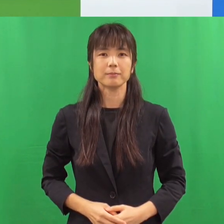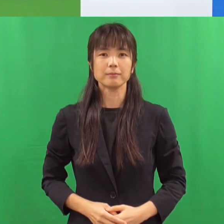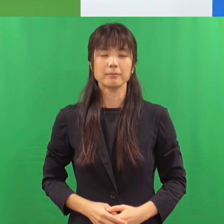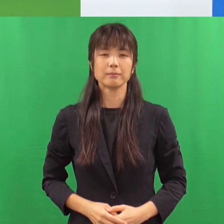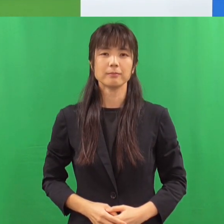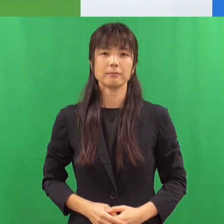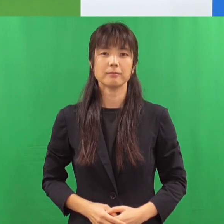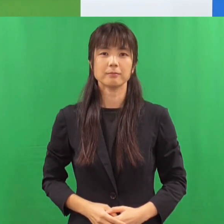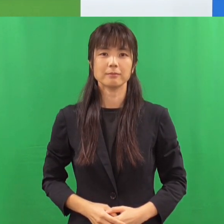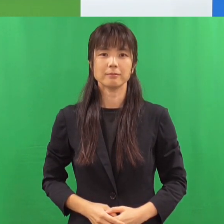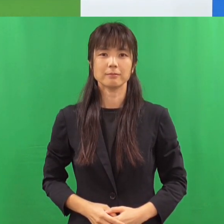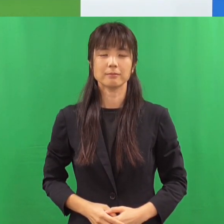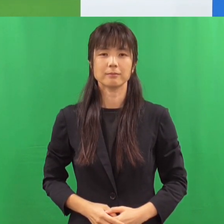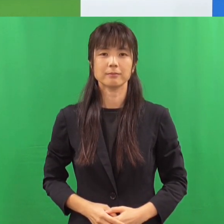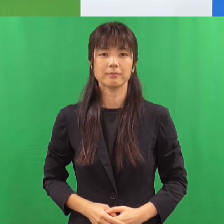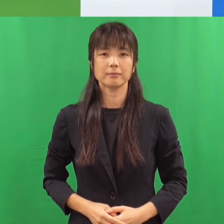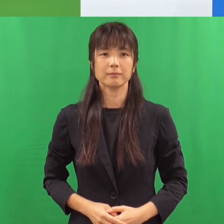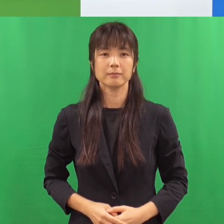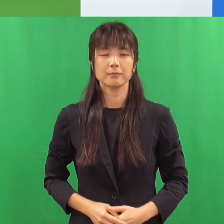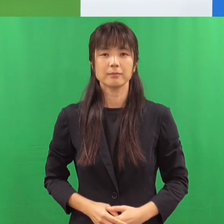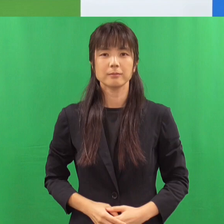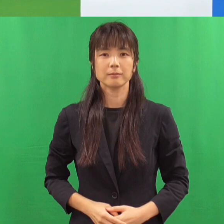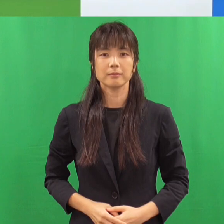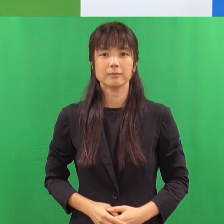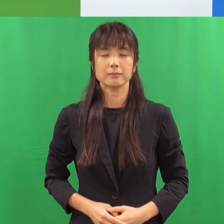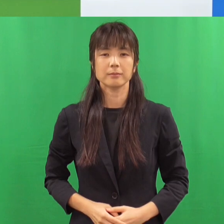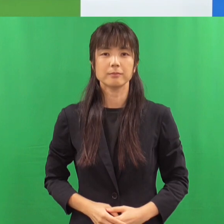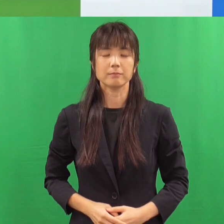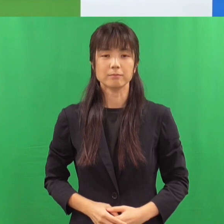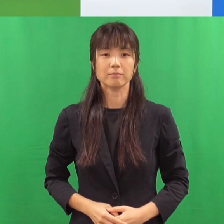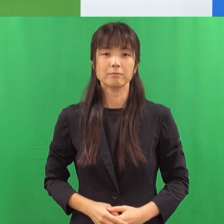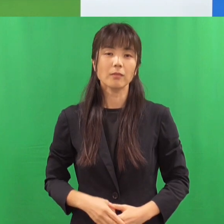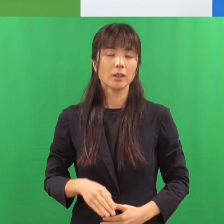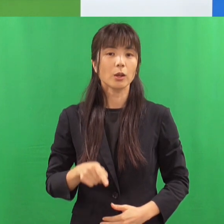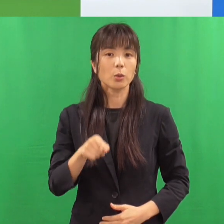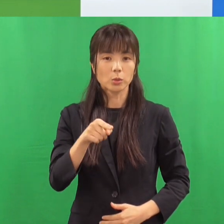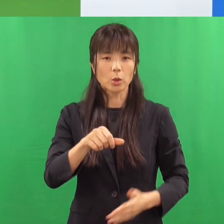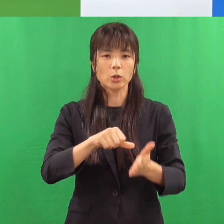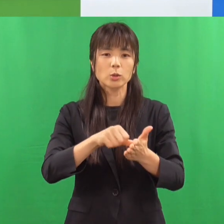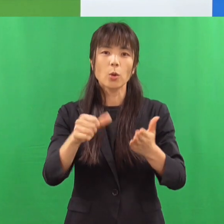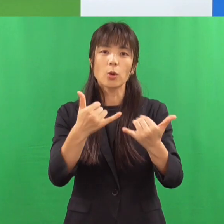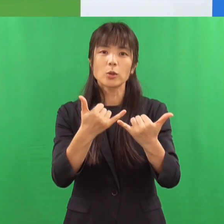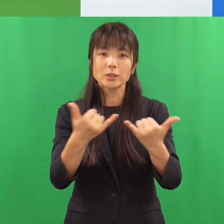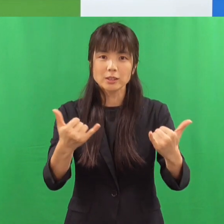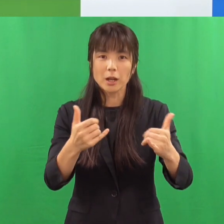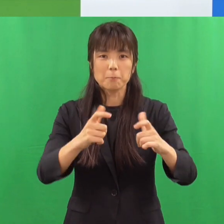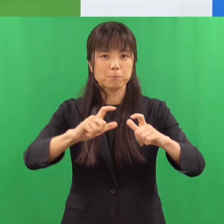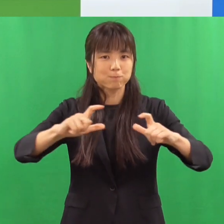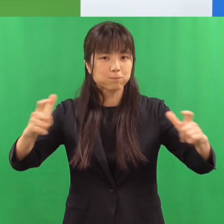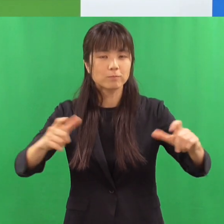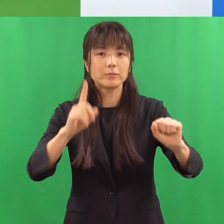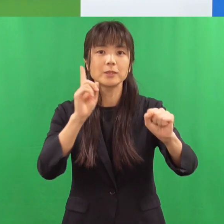この件に関しましては他にございますでしょうか。 今度それでもっと増やすために、